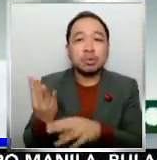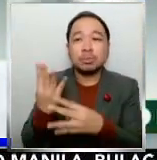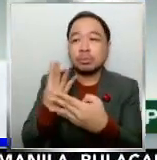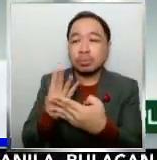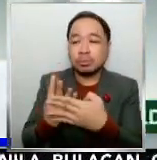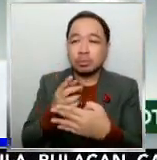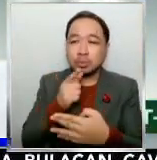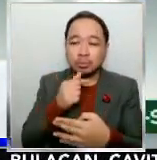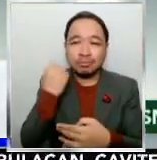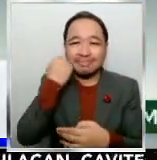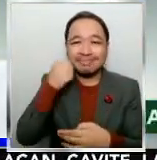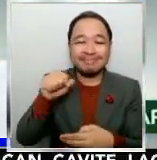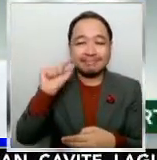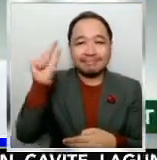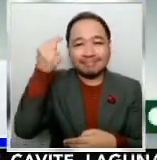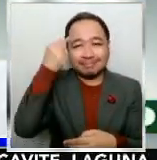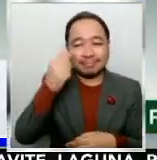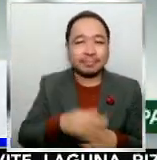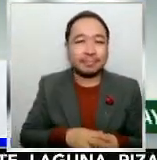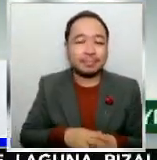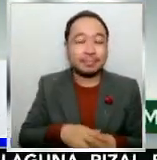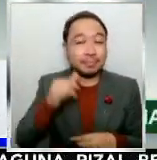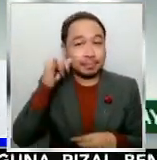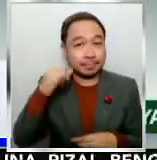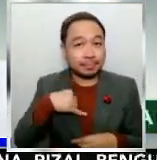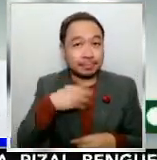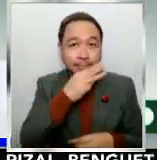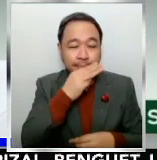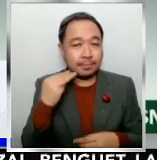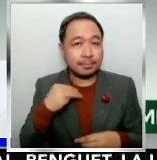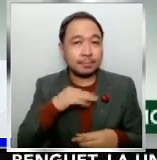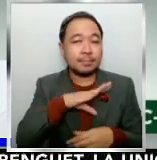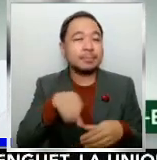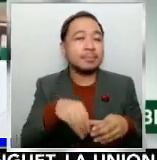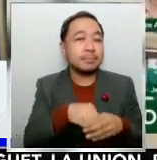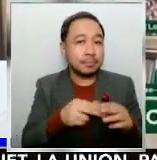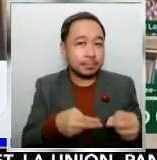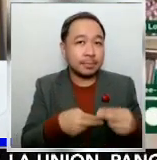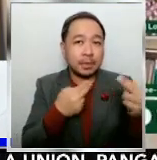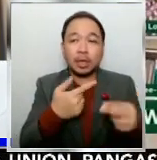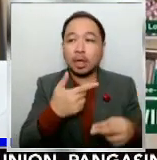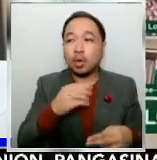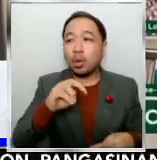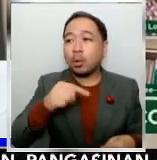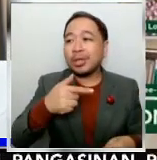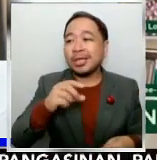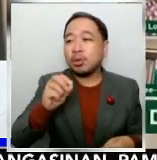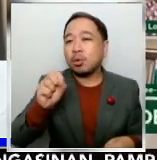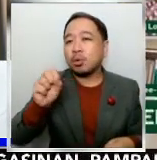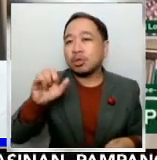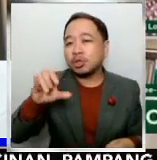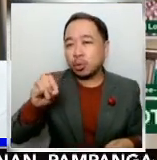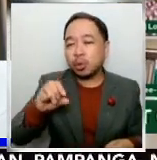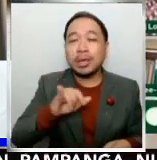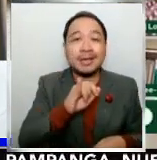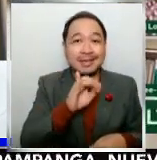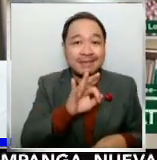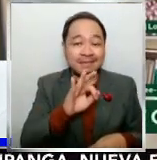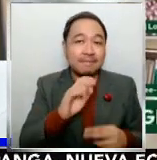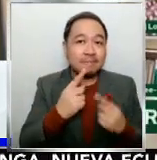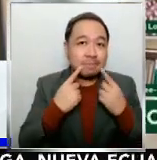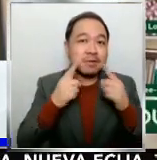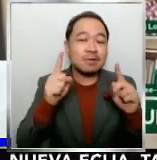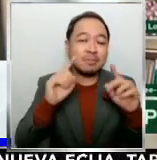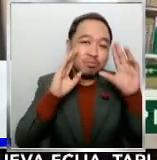Kagabi, sumalang si Pacquiao sa kandidato ng Go Negosyo. Kung maging pangulo, pangako ni Pacquiao ang tulong sa